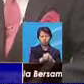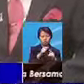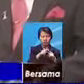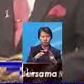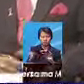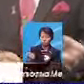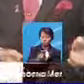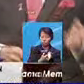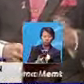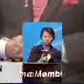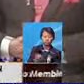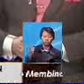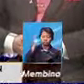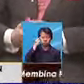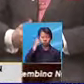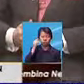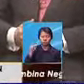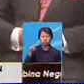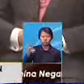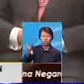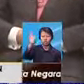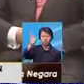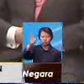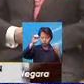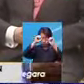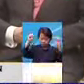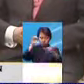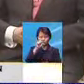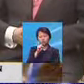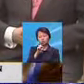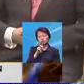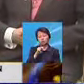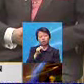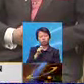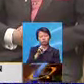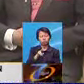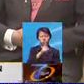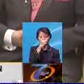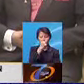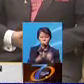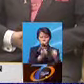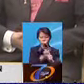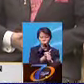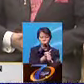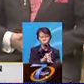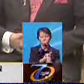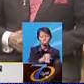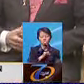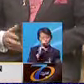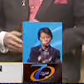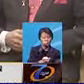lah. Dia masih dah dilantik sebagai senator lebih kurang setahun dah. So saya percaya dan yakin beliau